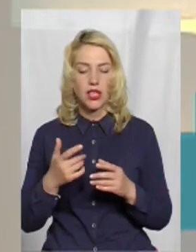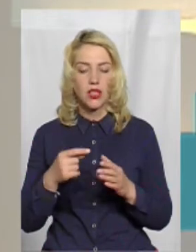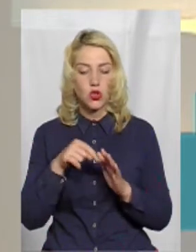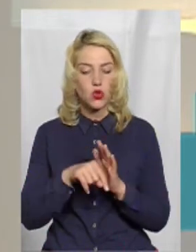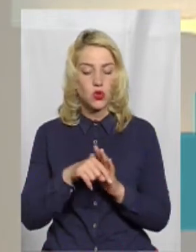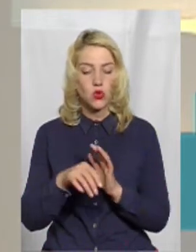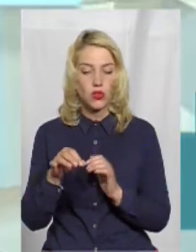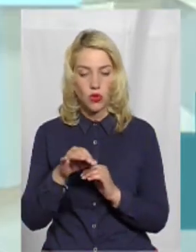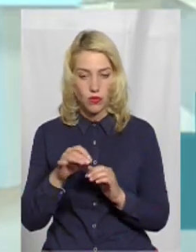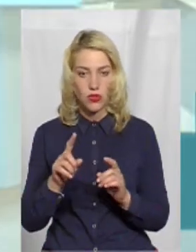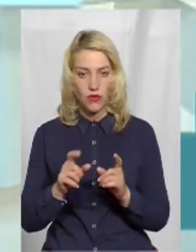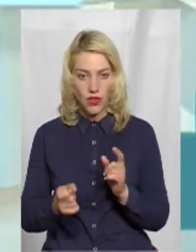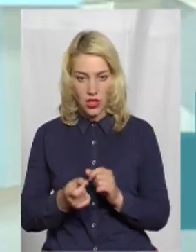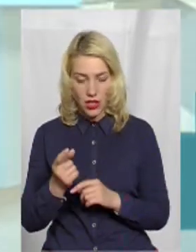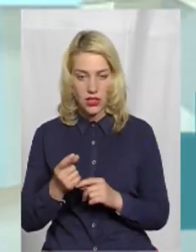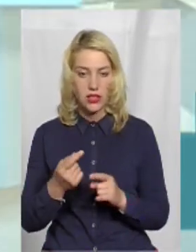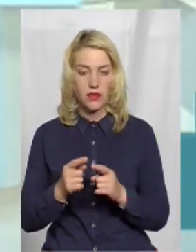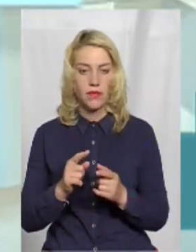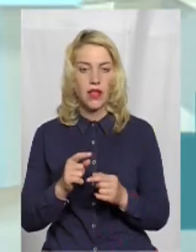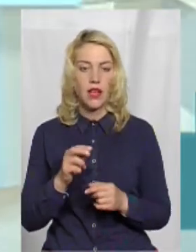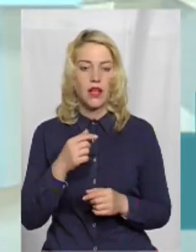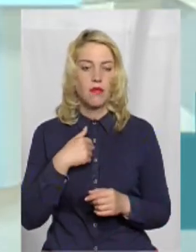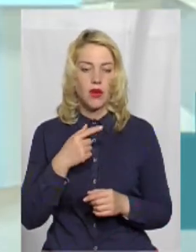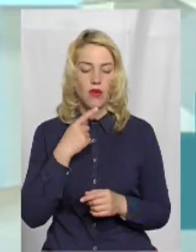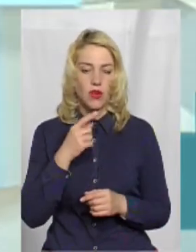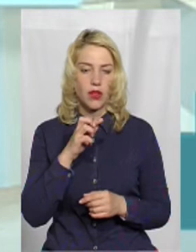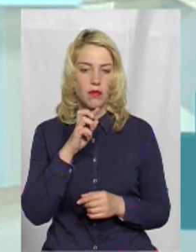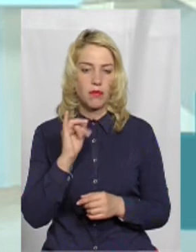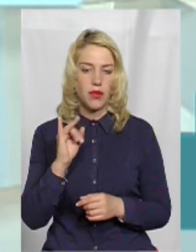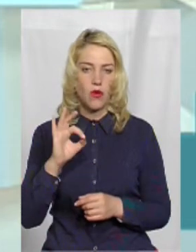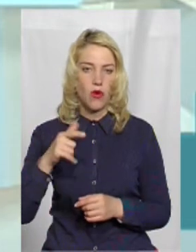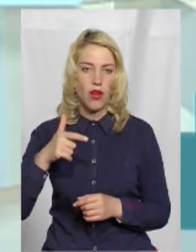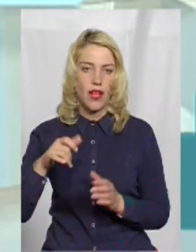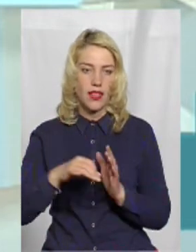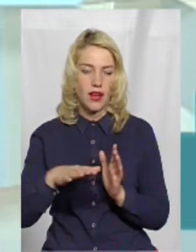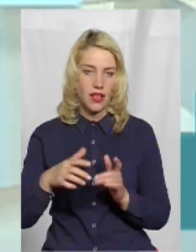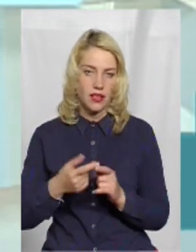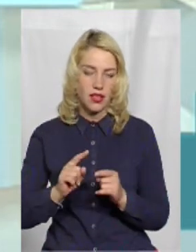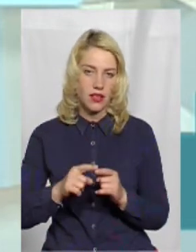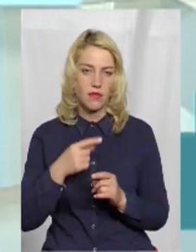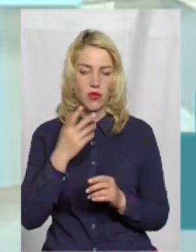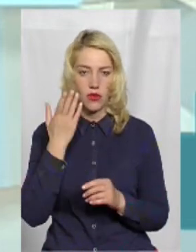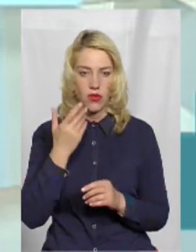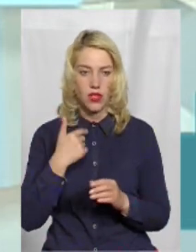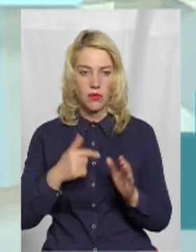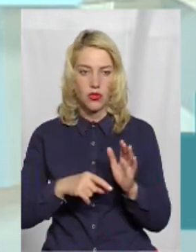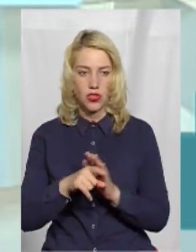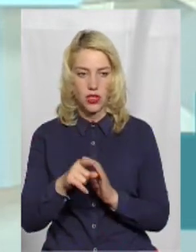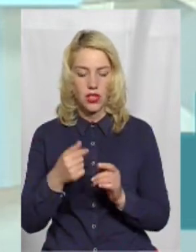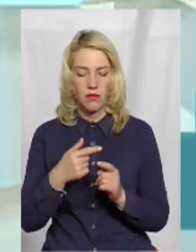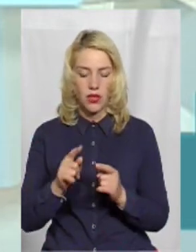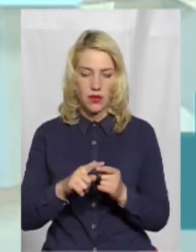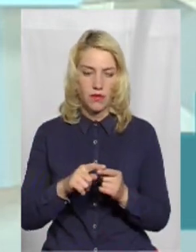одразу передбачали те, що проявиться біоенергетика. І насправді, коли ми почали просто переводити в якийсь еквівалент